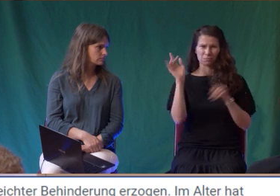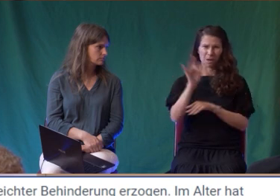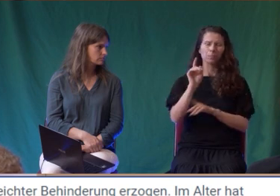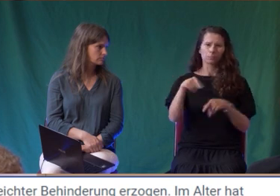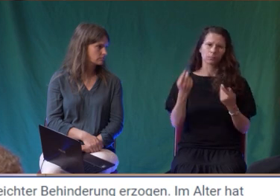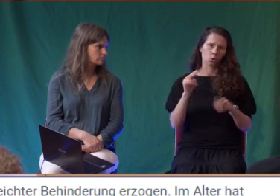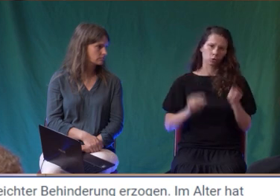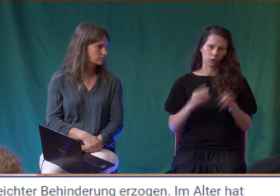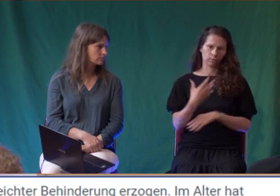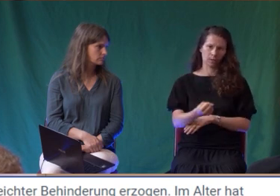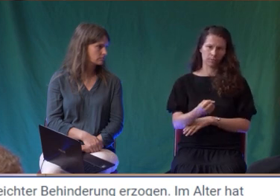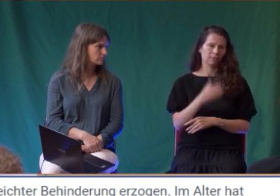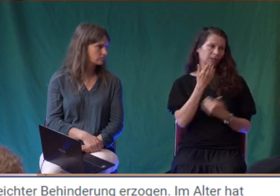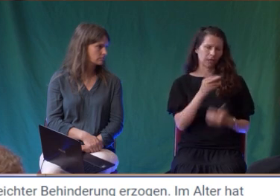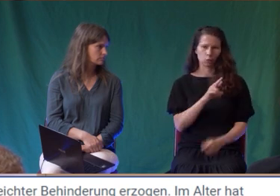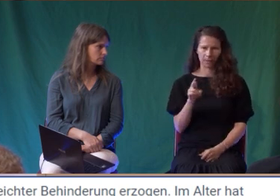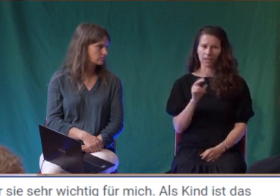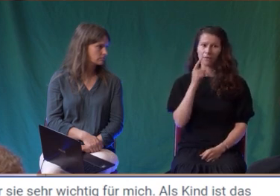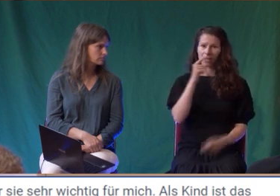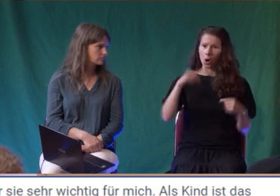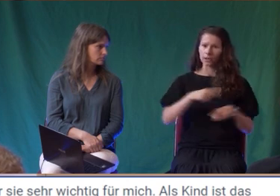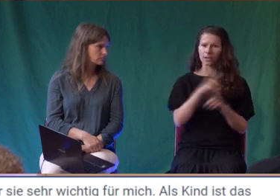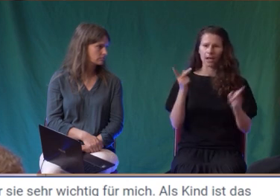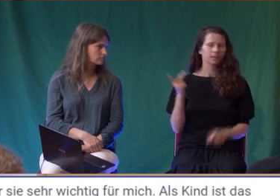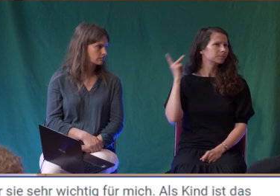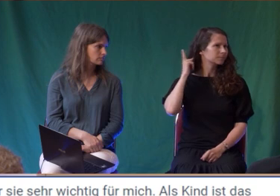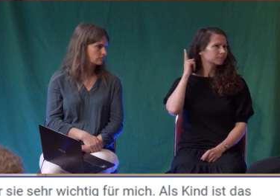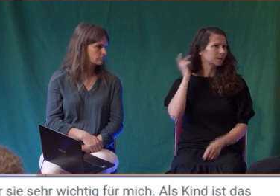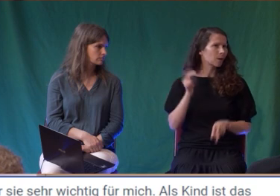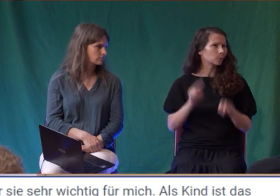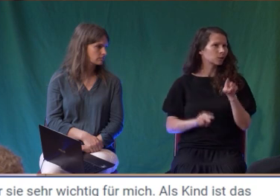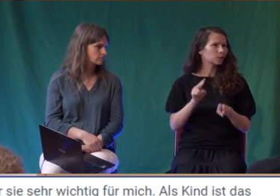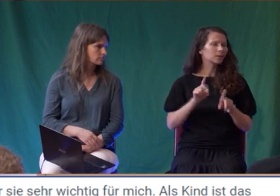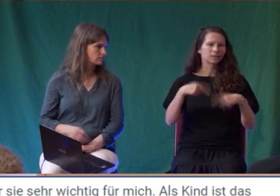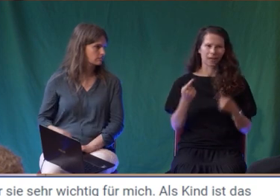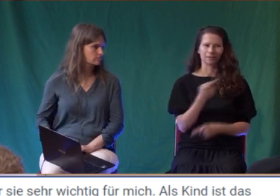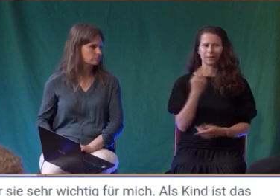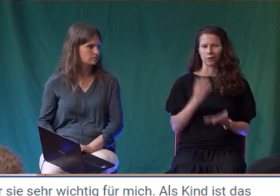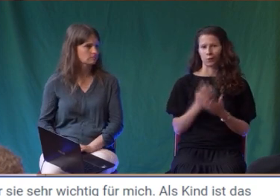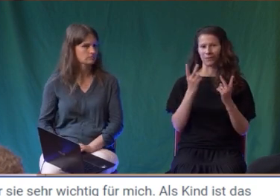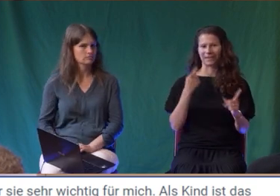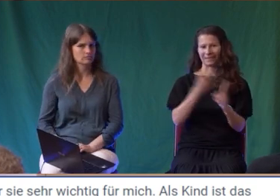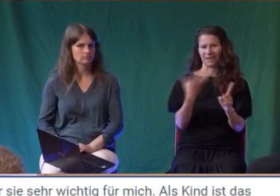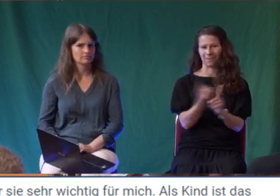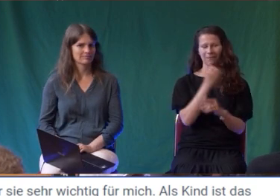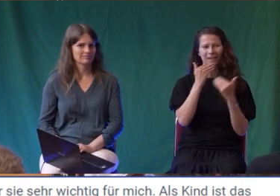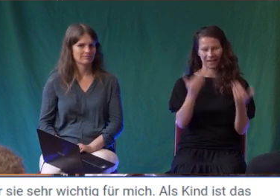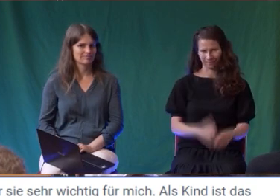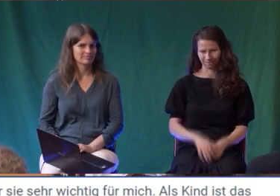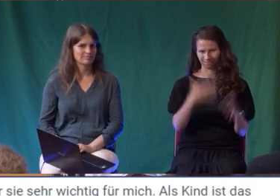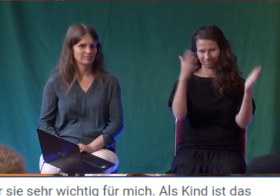und wenn alle heute mit diesen Gedanken im Hinterkopf nach Hause gehen denke ich haben wir schon wichtiges Ziel erreicht ich bedanke mich